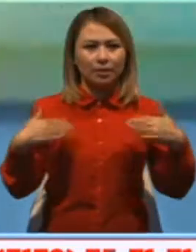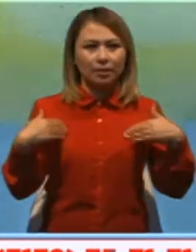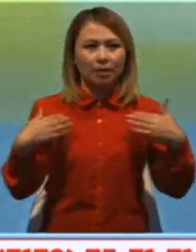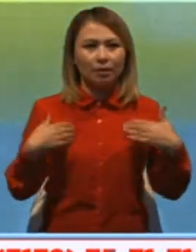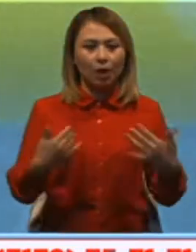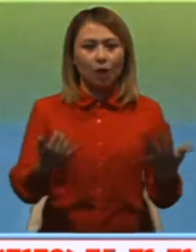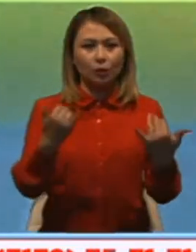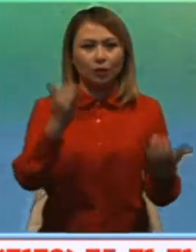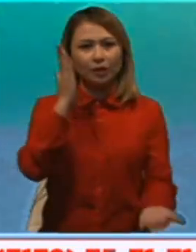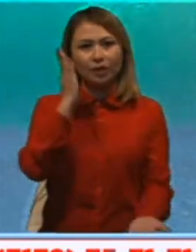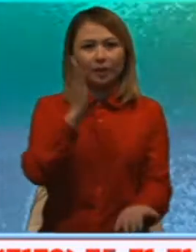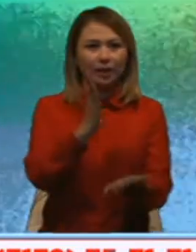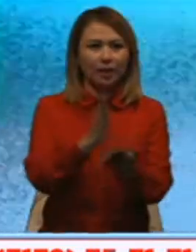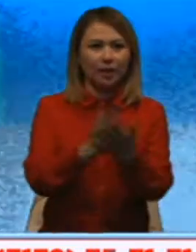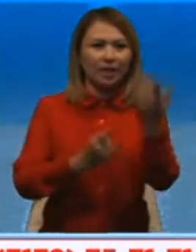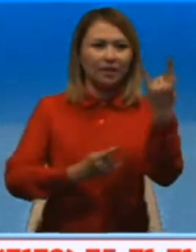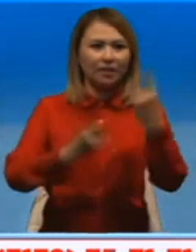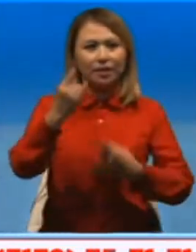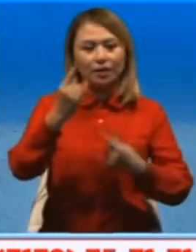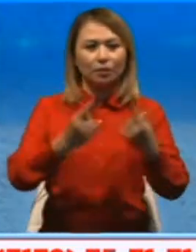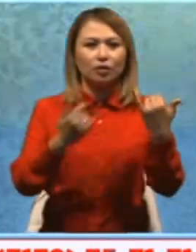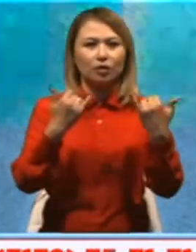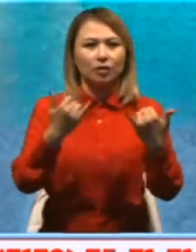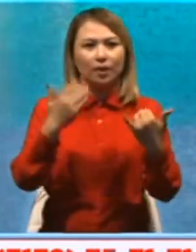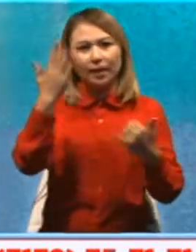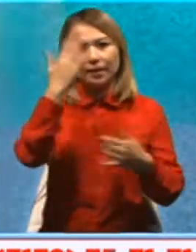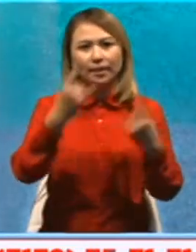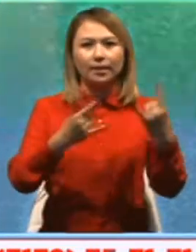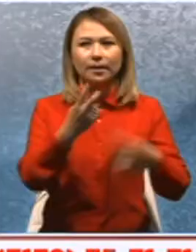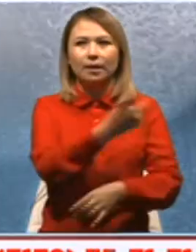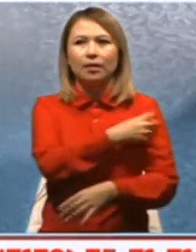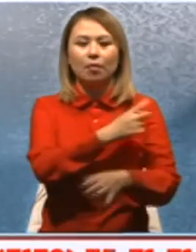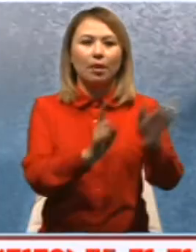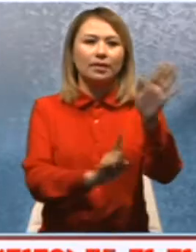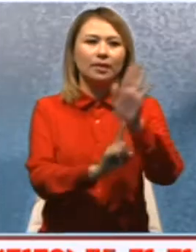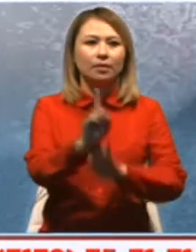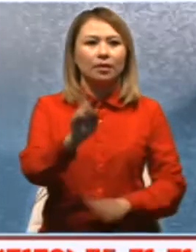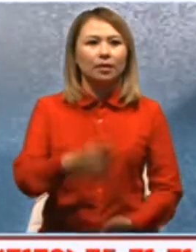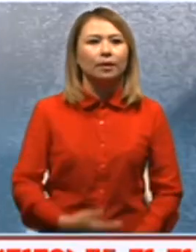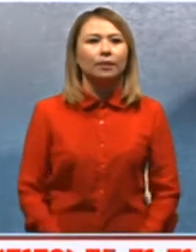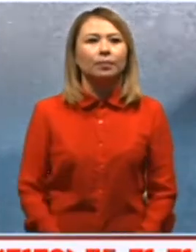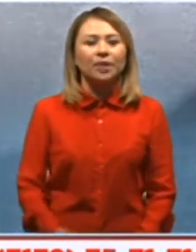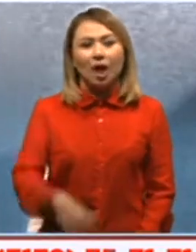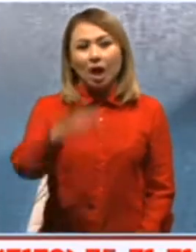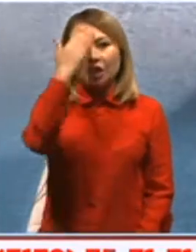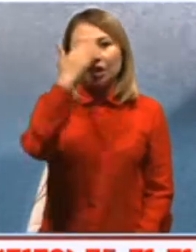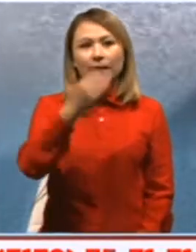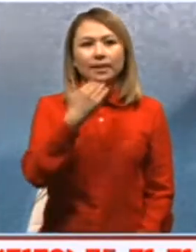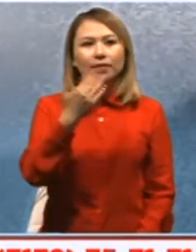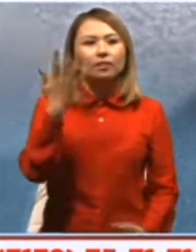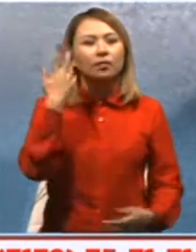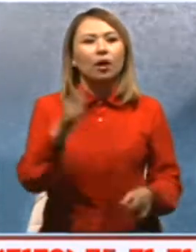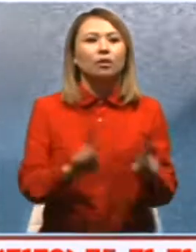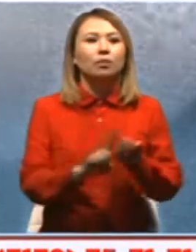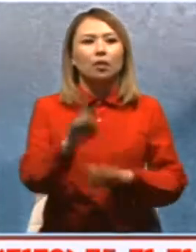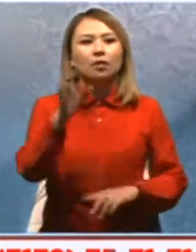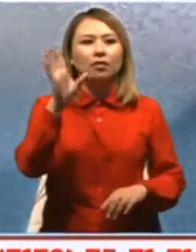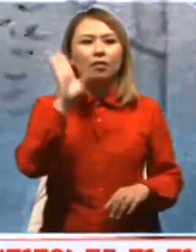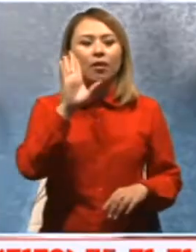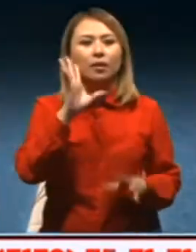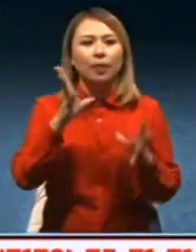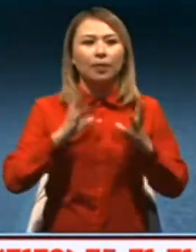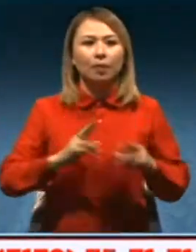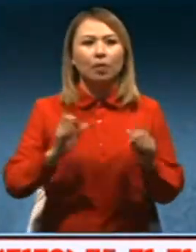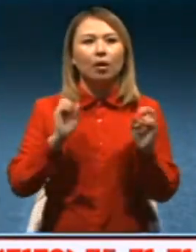Біз тікелей эфирдеміз. Саулыққа жол іздейтін теледәрігерді бастайық. Жаздың ыстық мезгілінде шөлді қалай басуға